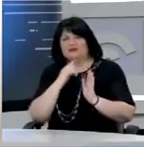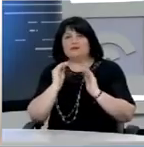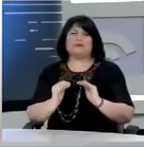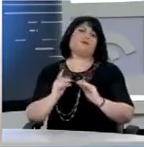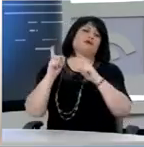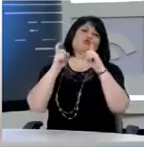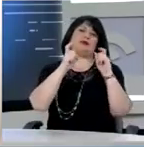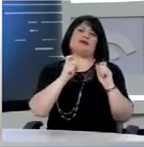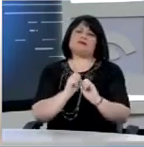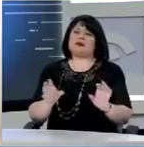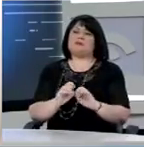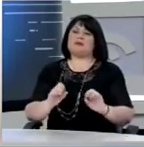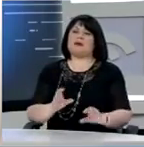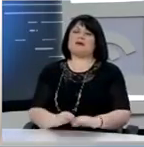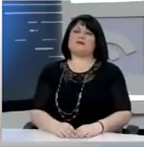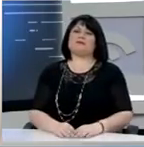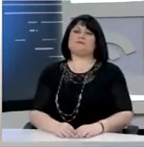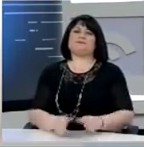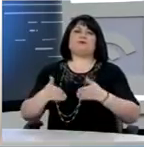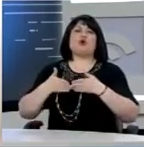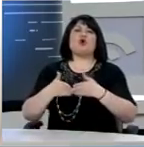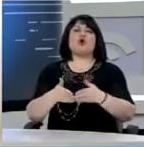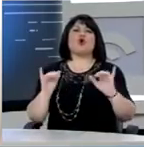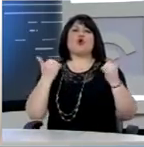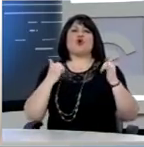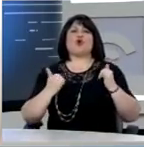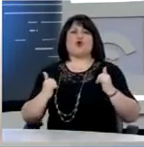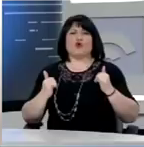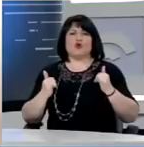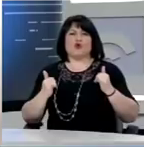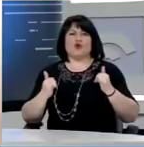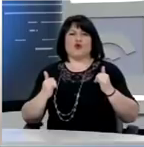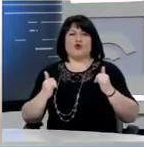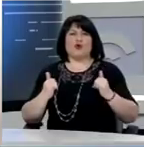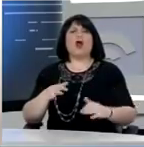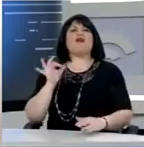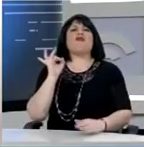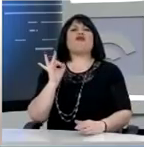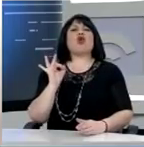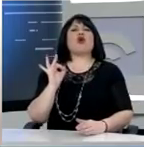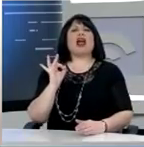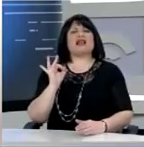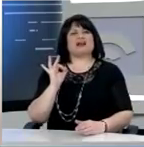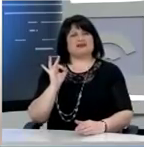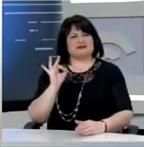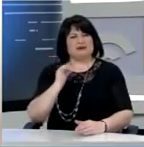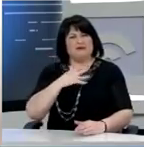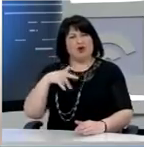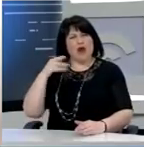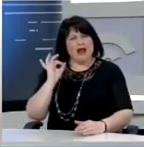κυκλοφορούσαν φωτογραφίες με ένα κότερο που υποτίθεται ότι ανήκει στο Χαρίλαο Φθοράκη. Και